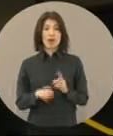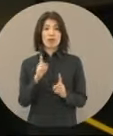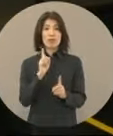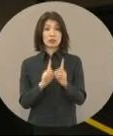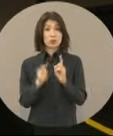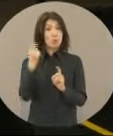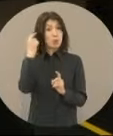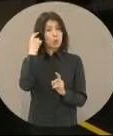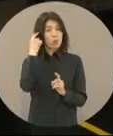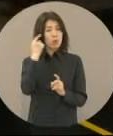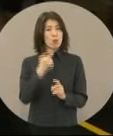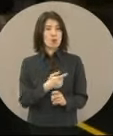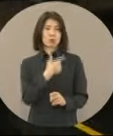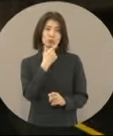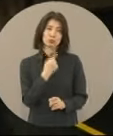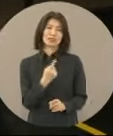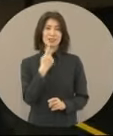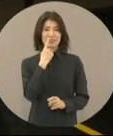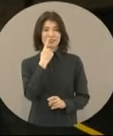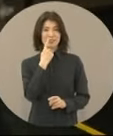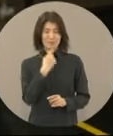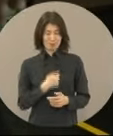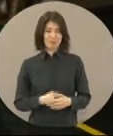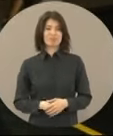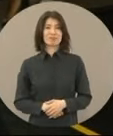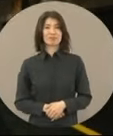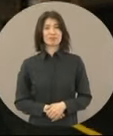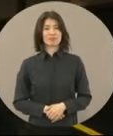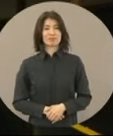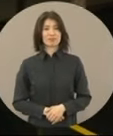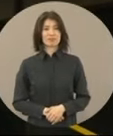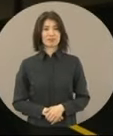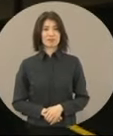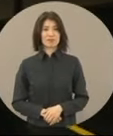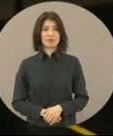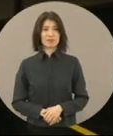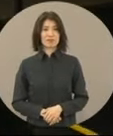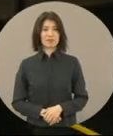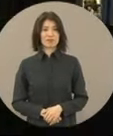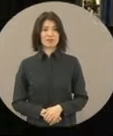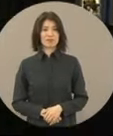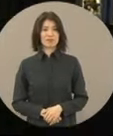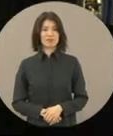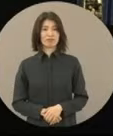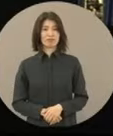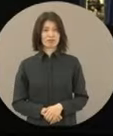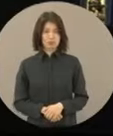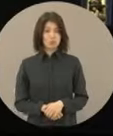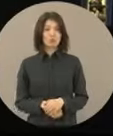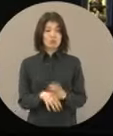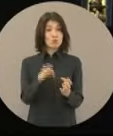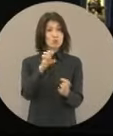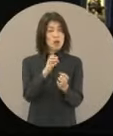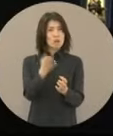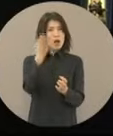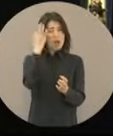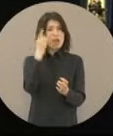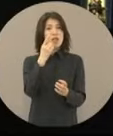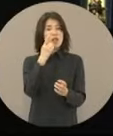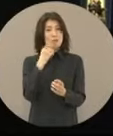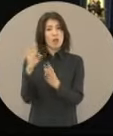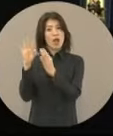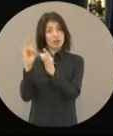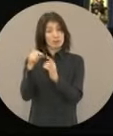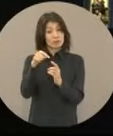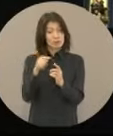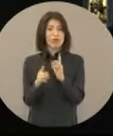鼓の音が好きなので大好きです。 これ始める前からお囃子の方